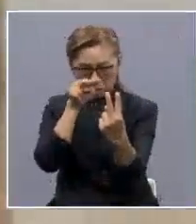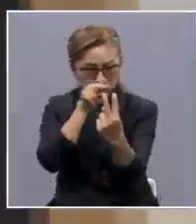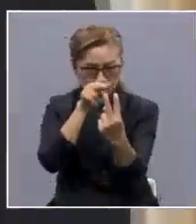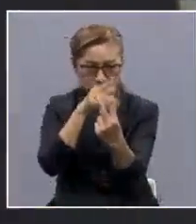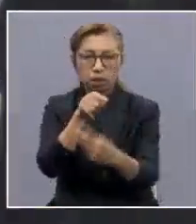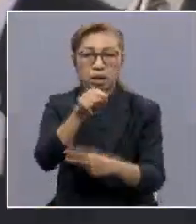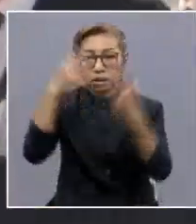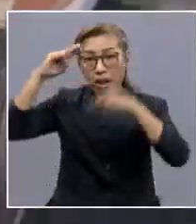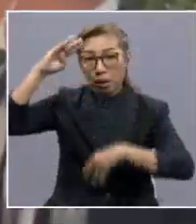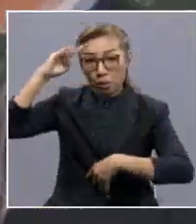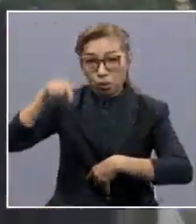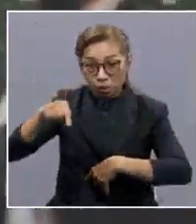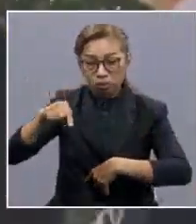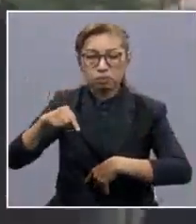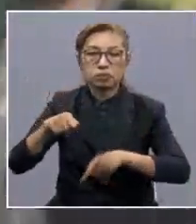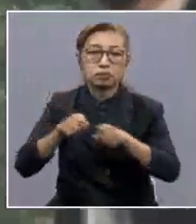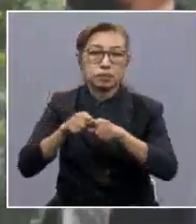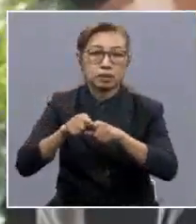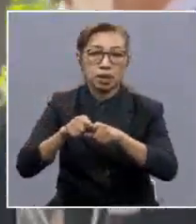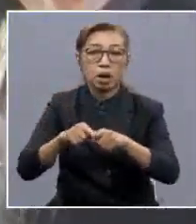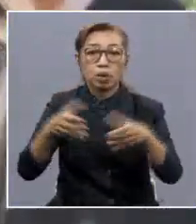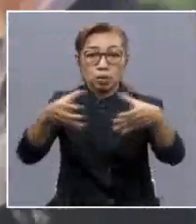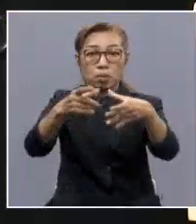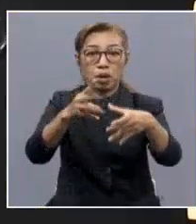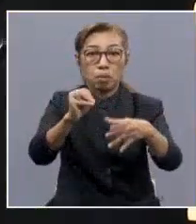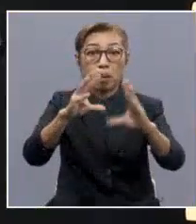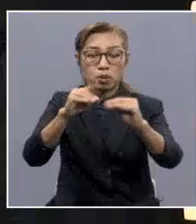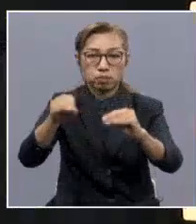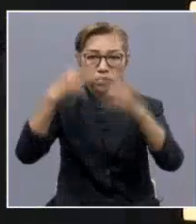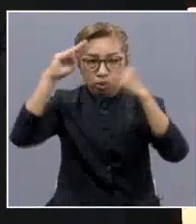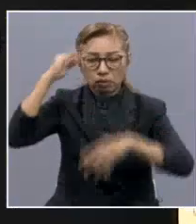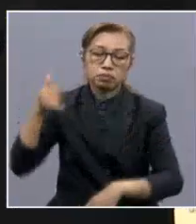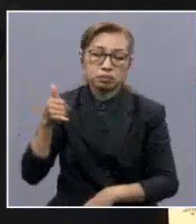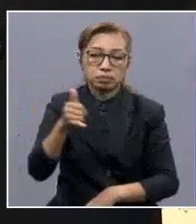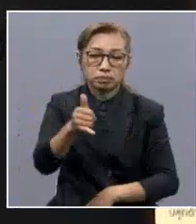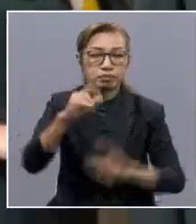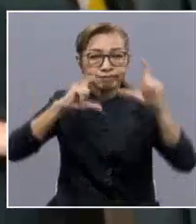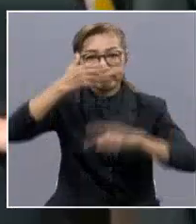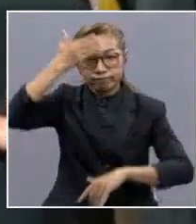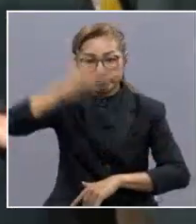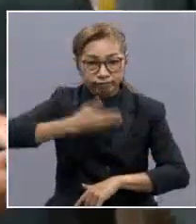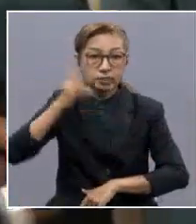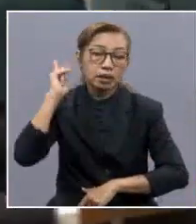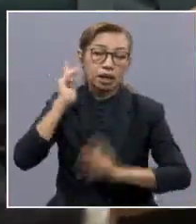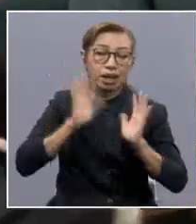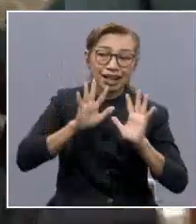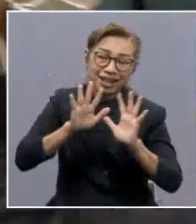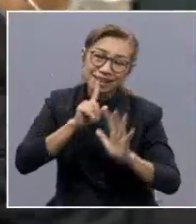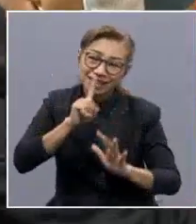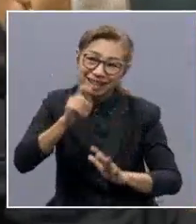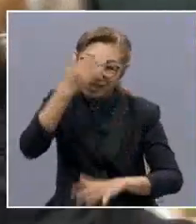ทร์โอชานายกรัฐมนตรีเดินทางมาเป็นประธานการประชุมครม.ด้วยสีหน้าเรียบเฉยนะครับผู้สื่อข่าวก็พยายามจะกล่าวทักทาย